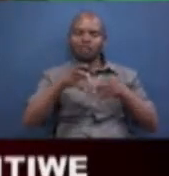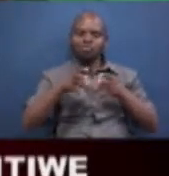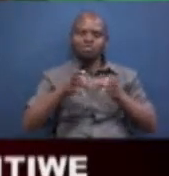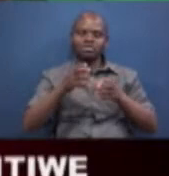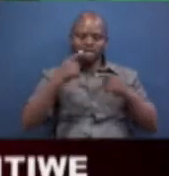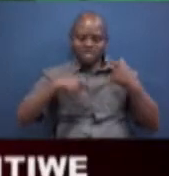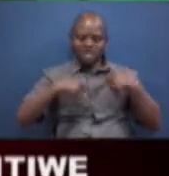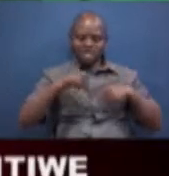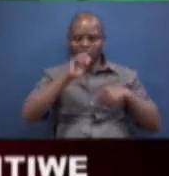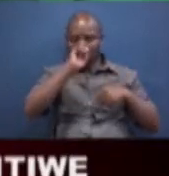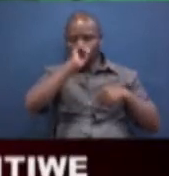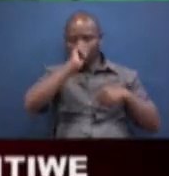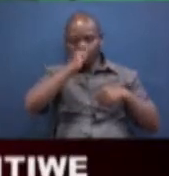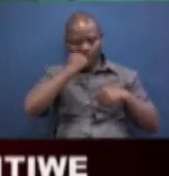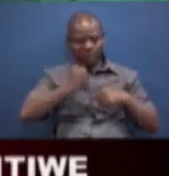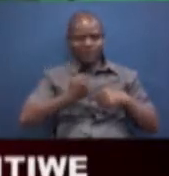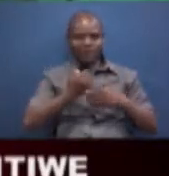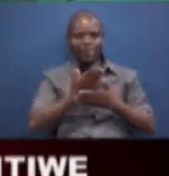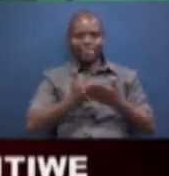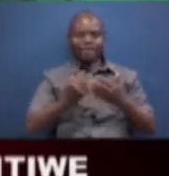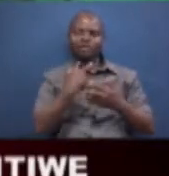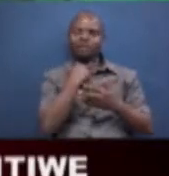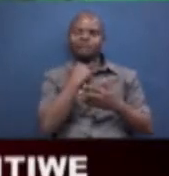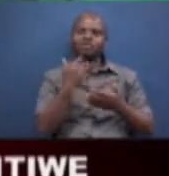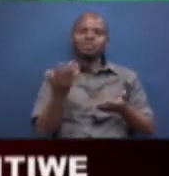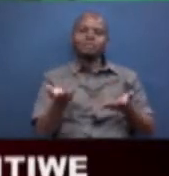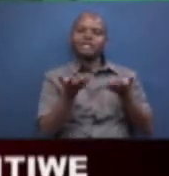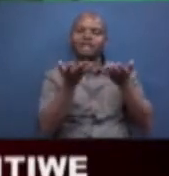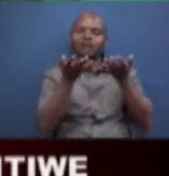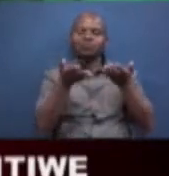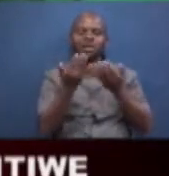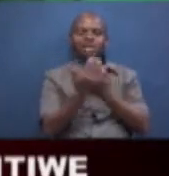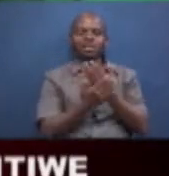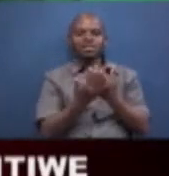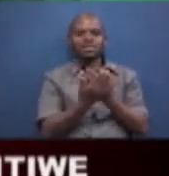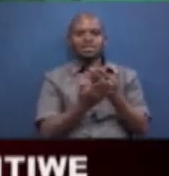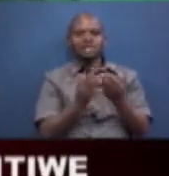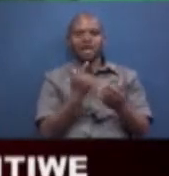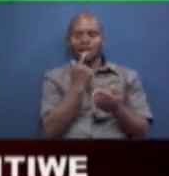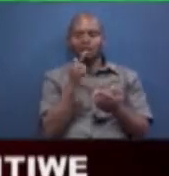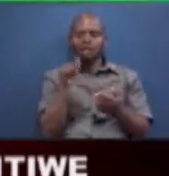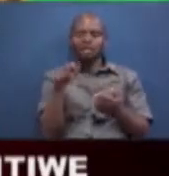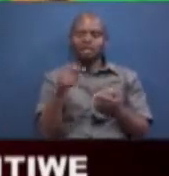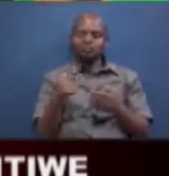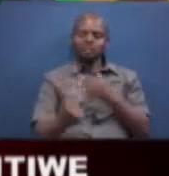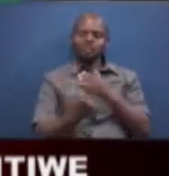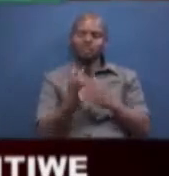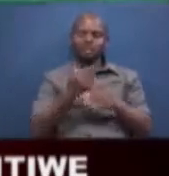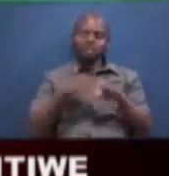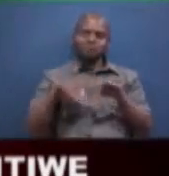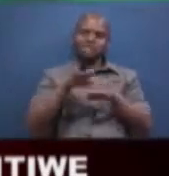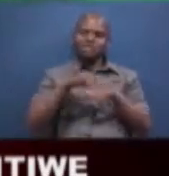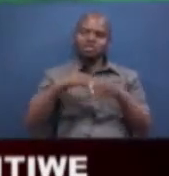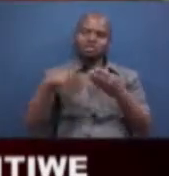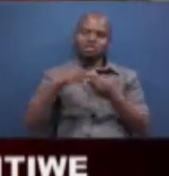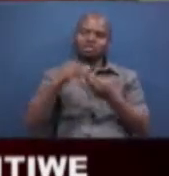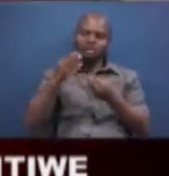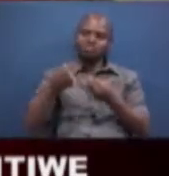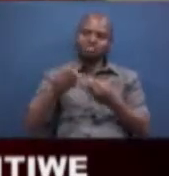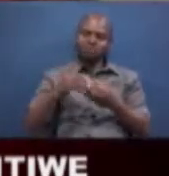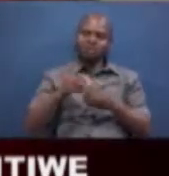ubaguzi na siasa za chuki zinazosababisha kukwamisha maendeleo ya hapa nchini. Kauli hiyo imetolewa na mwenyekiti wa umoja